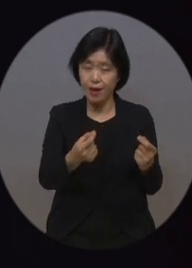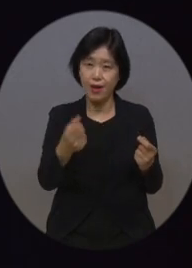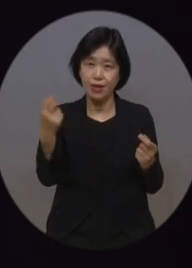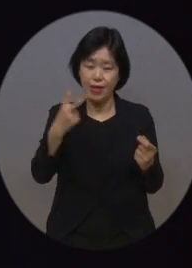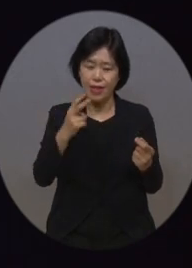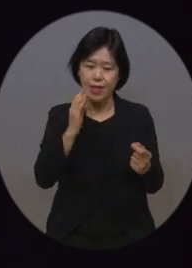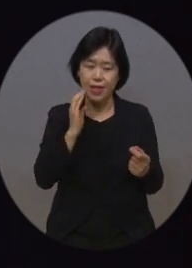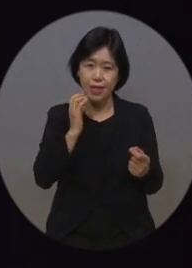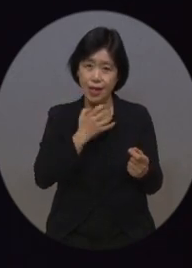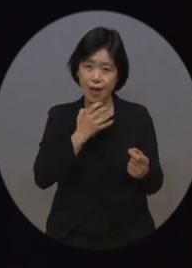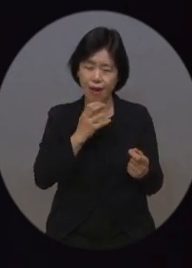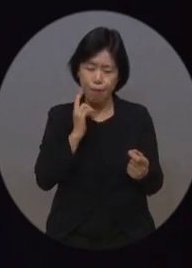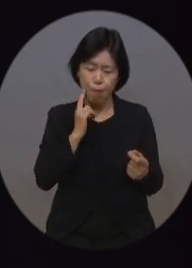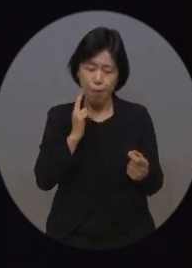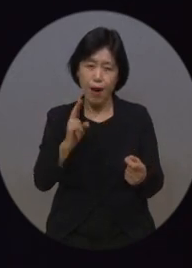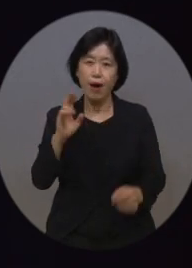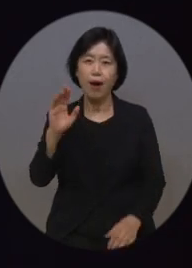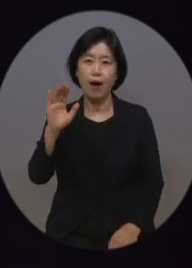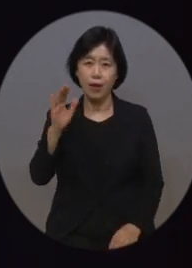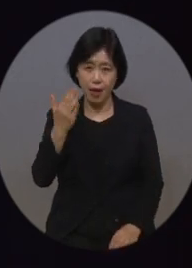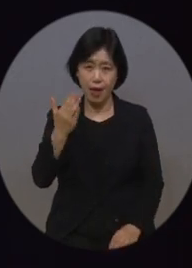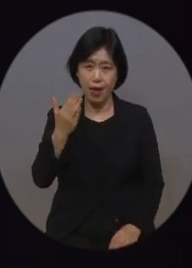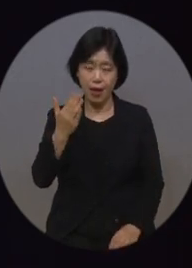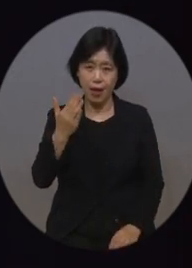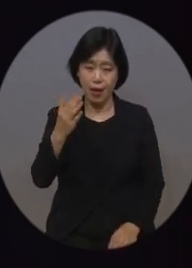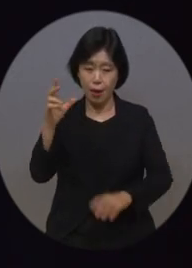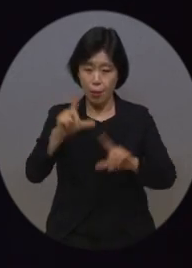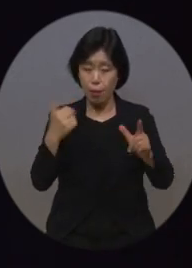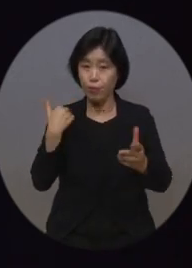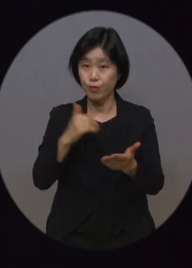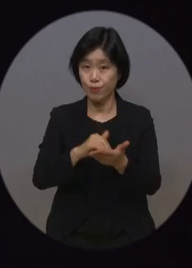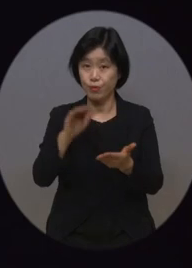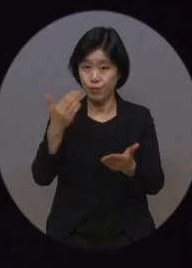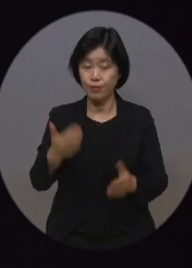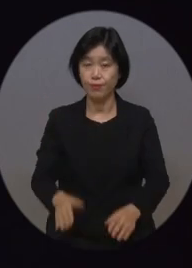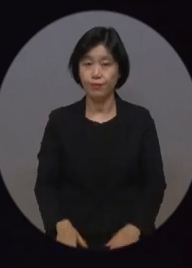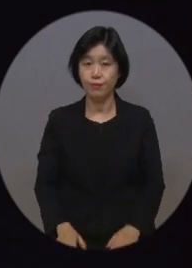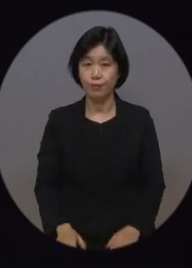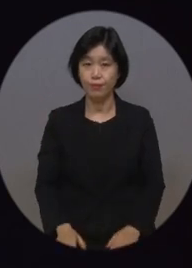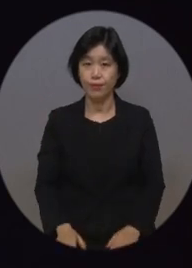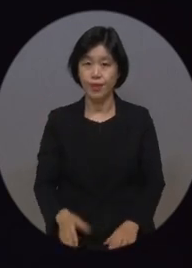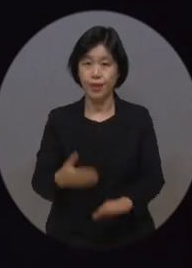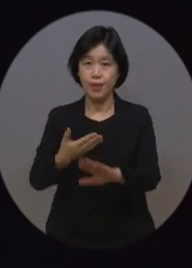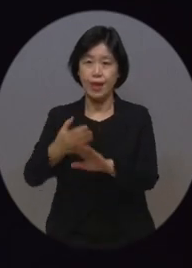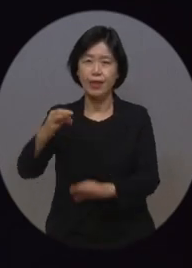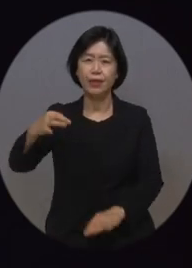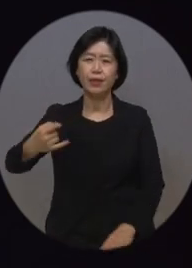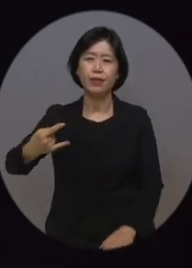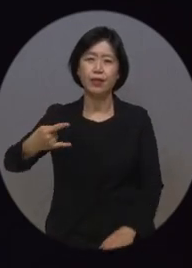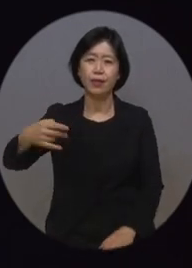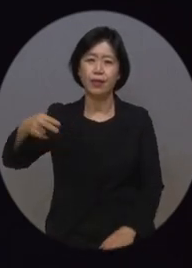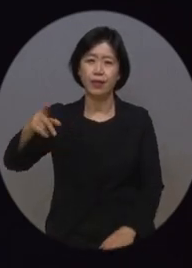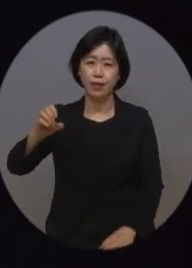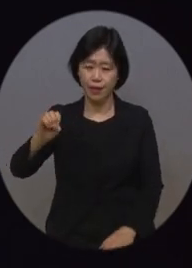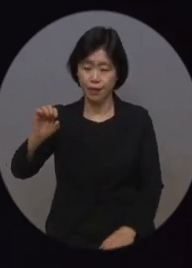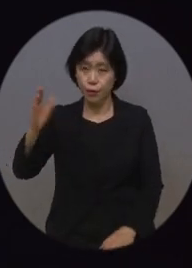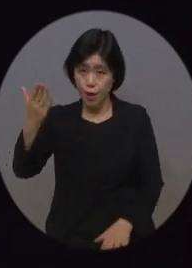다시 일어난다. 또 다른 의상이 되기 위하여